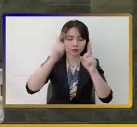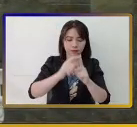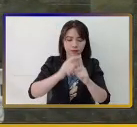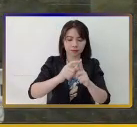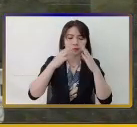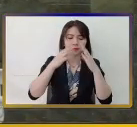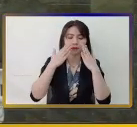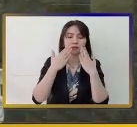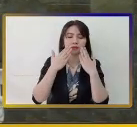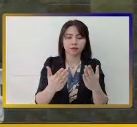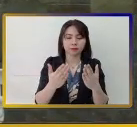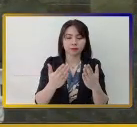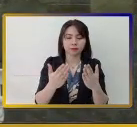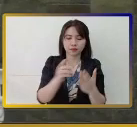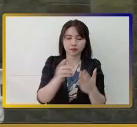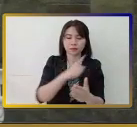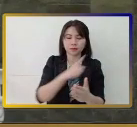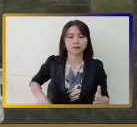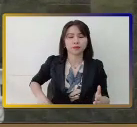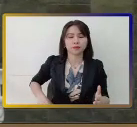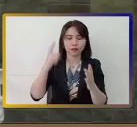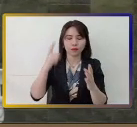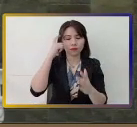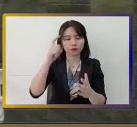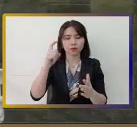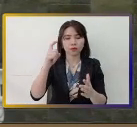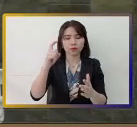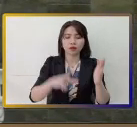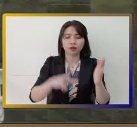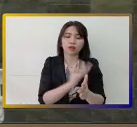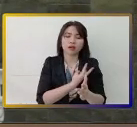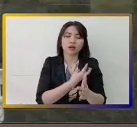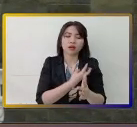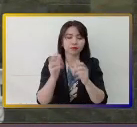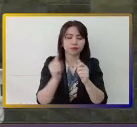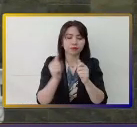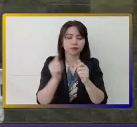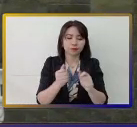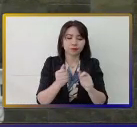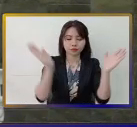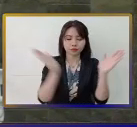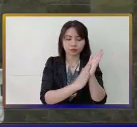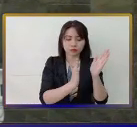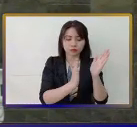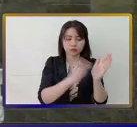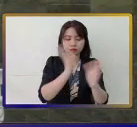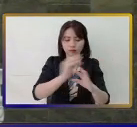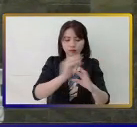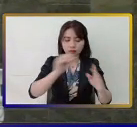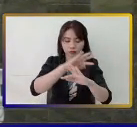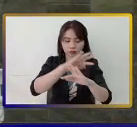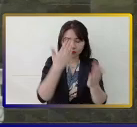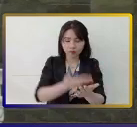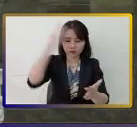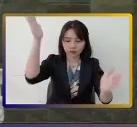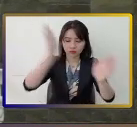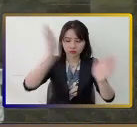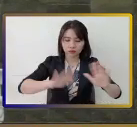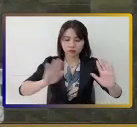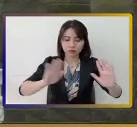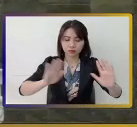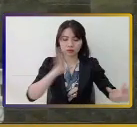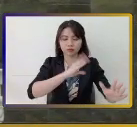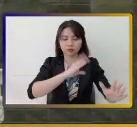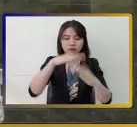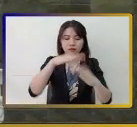mga natutunan po namin sa Sunday School. Salamat sa presensya ng inyong mga anak. Salamat sa mga bisita po